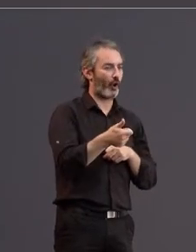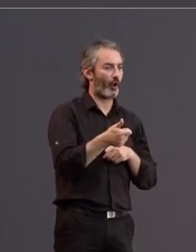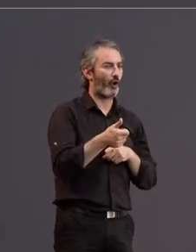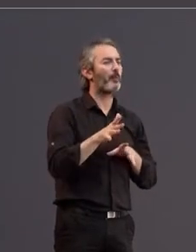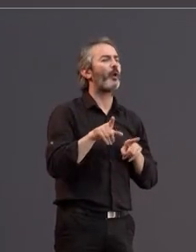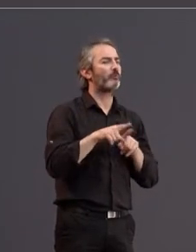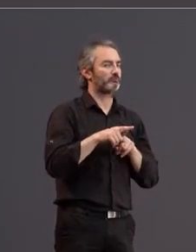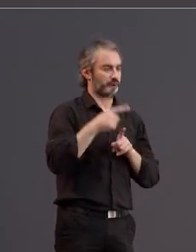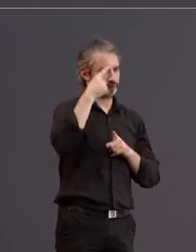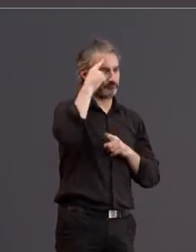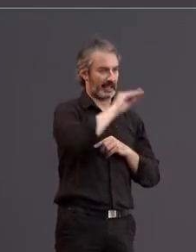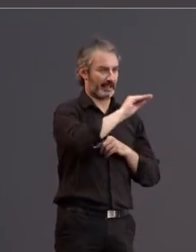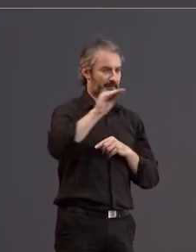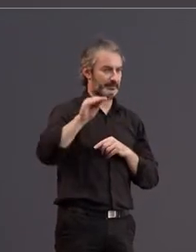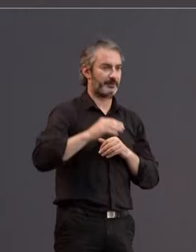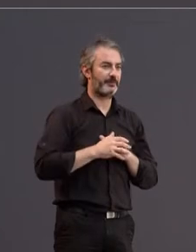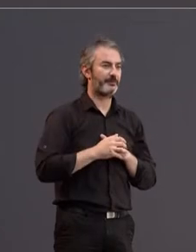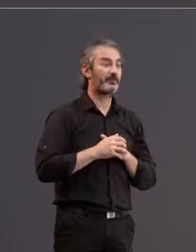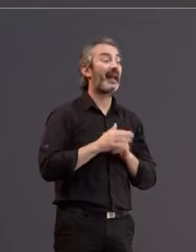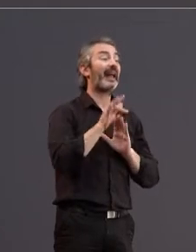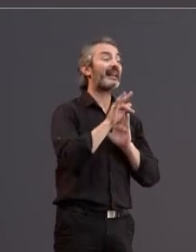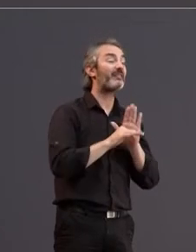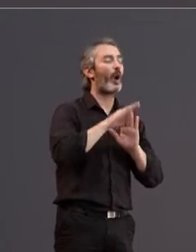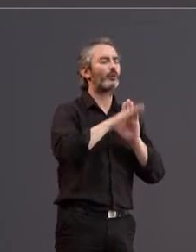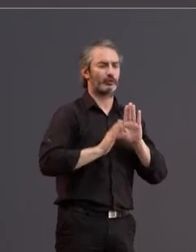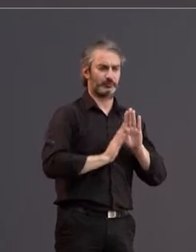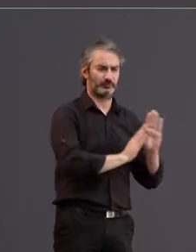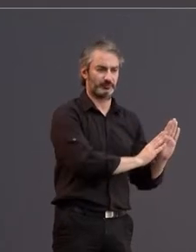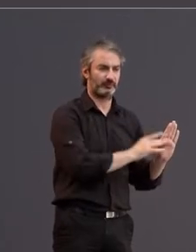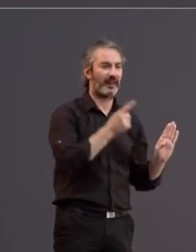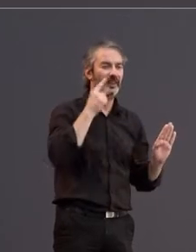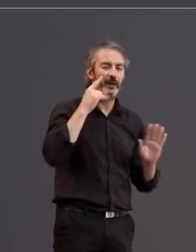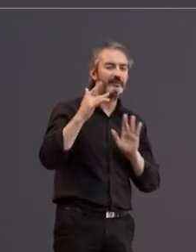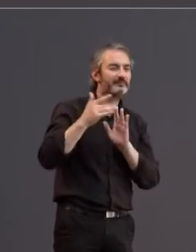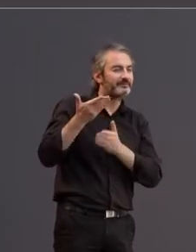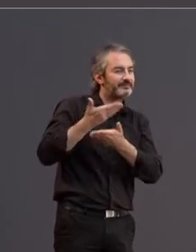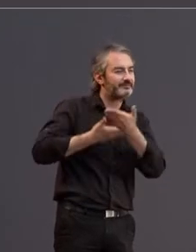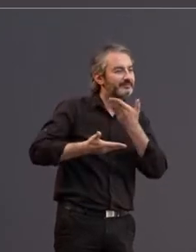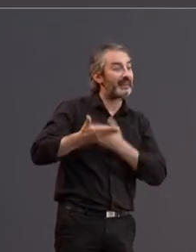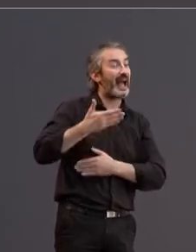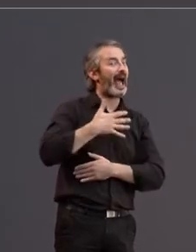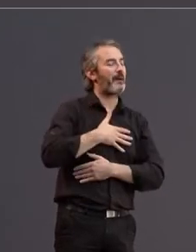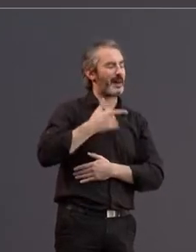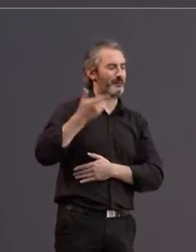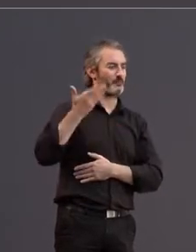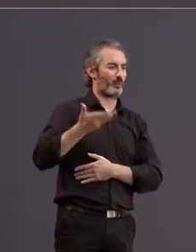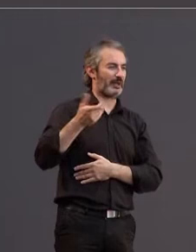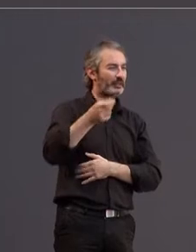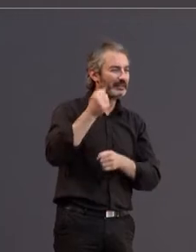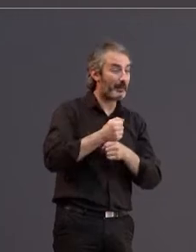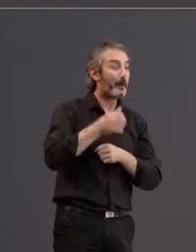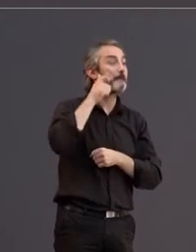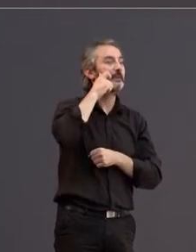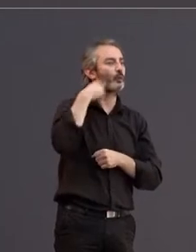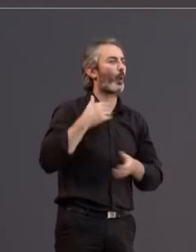tingueu present. Tarifes i condicions a banda, el tracte, un cop més, també és important. Treballem i som persones,